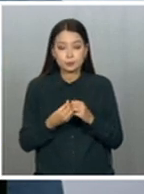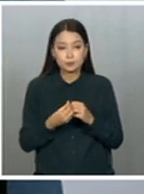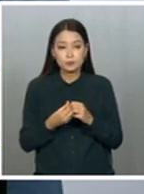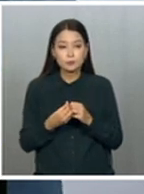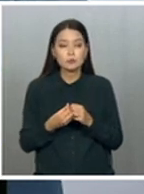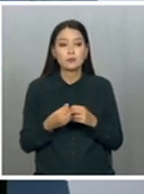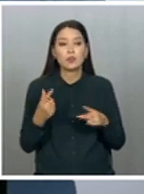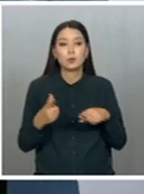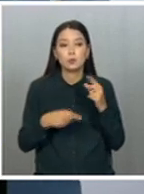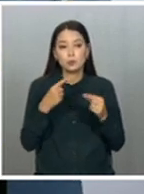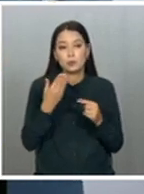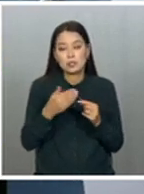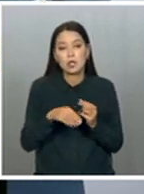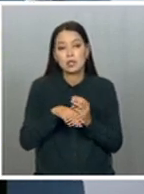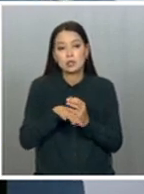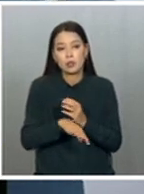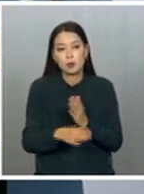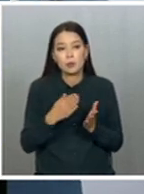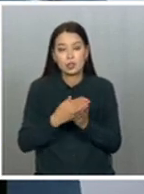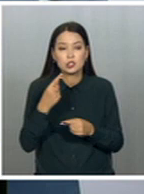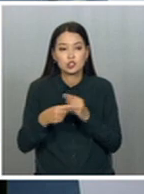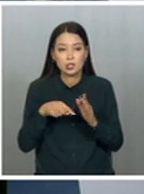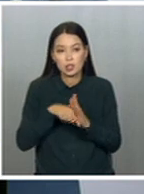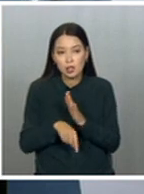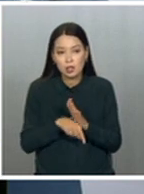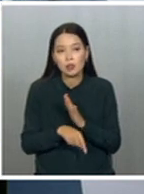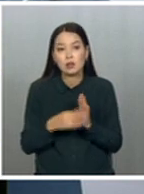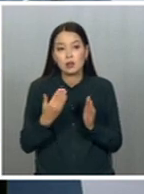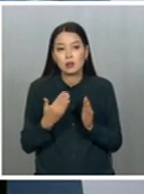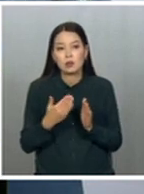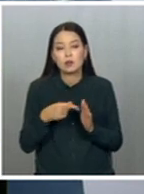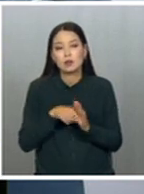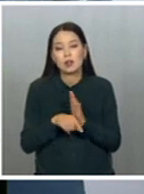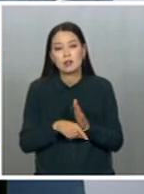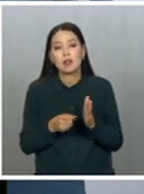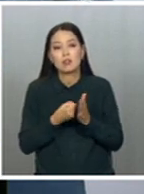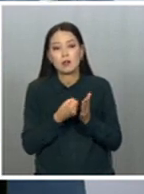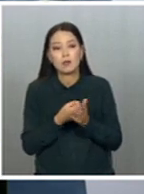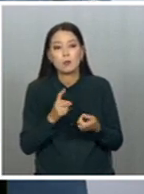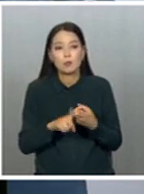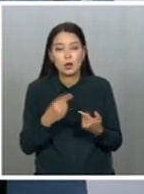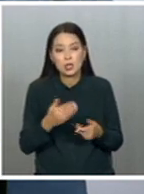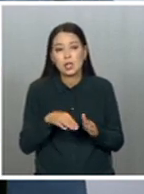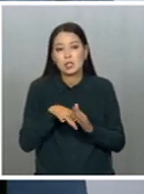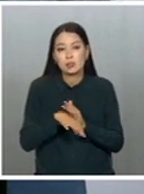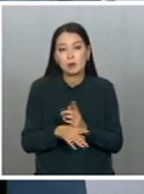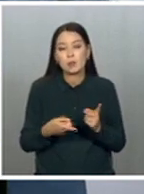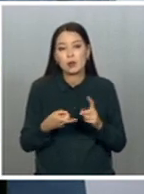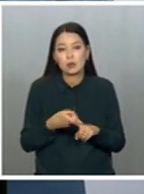өсімдік суды тамыр бойынан алады. Егер де тамырдан қысымның көмегімен тамыр арқылы суды сорғаннан